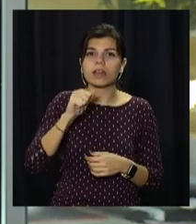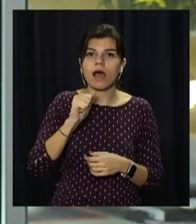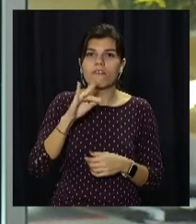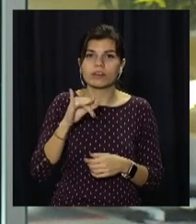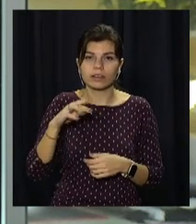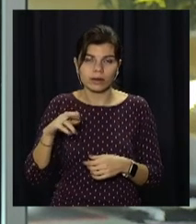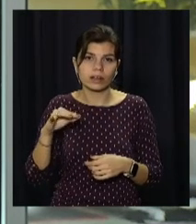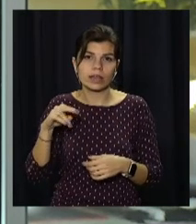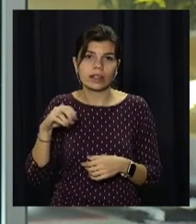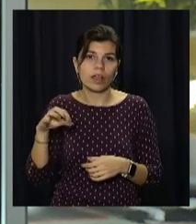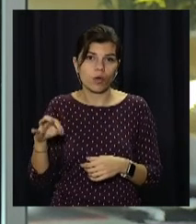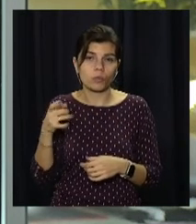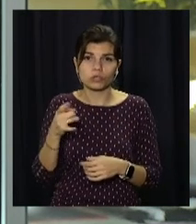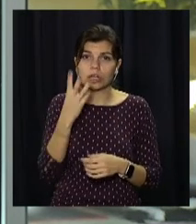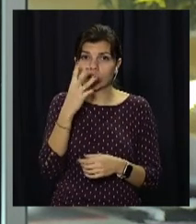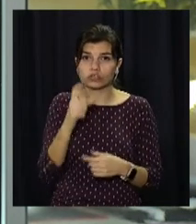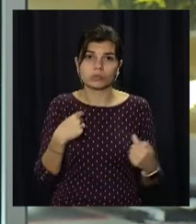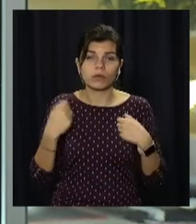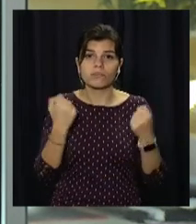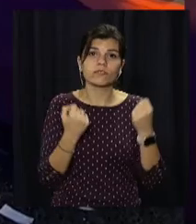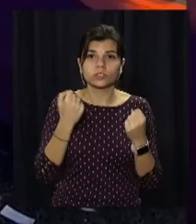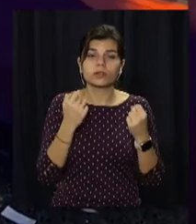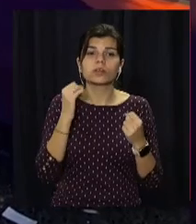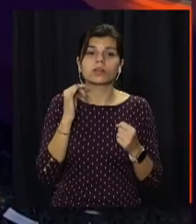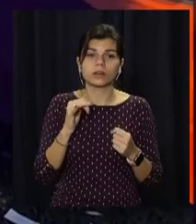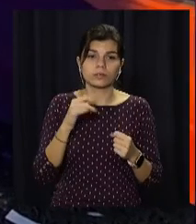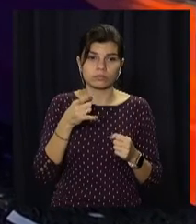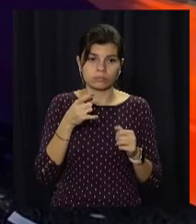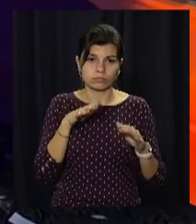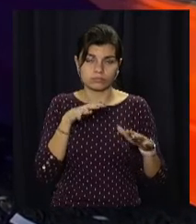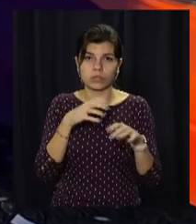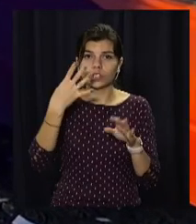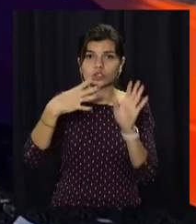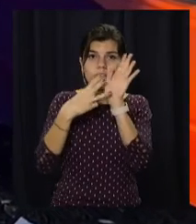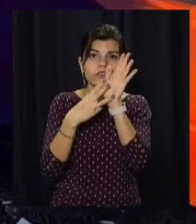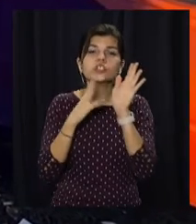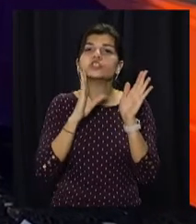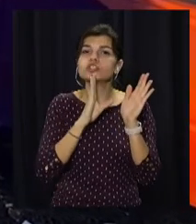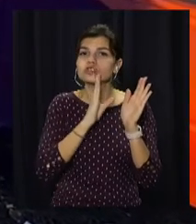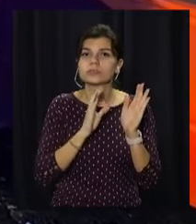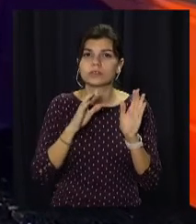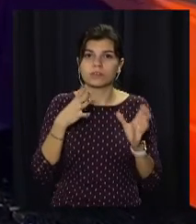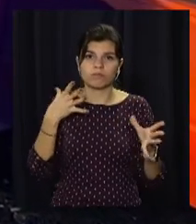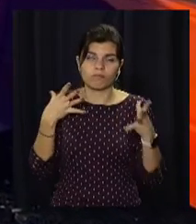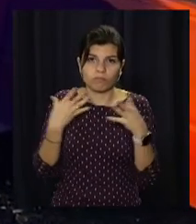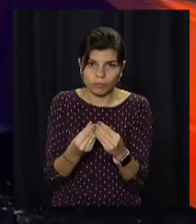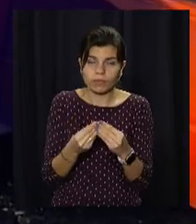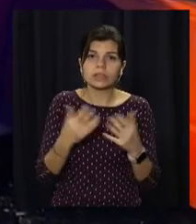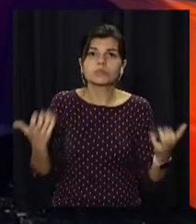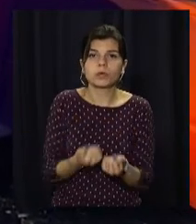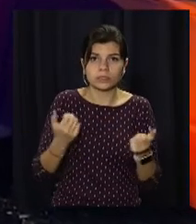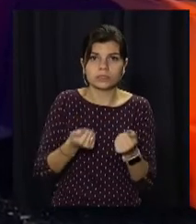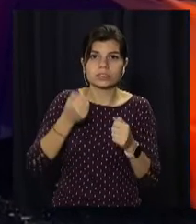Део Ланос. Постраждали троє – дві водійки та пасажирка Таврії. 48-річну жінку затисло в машині.